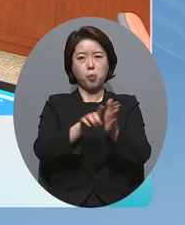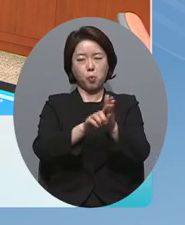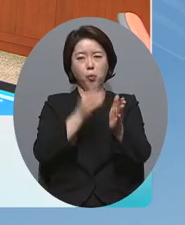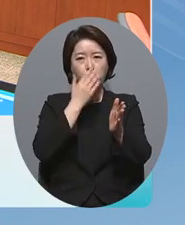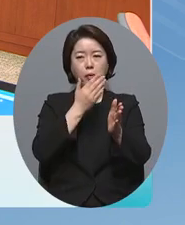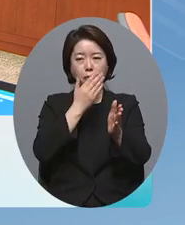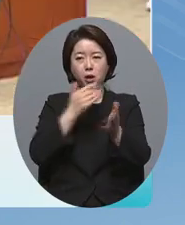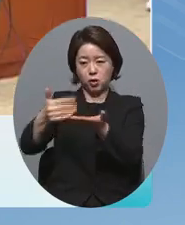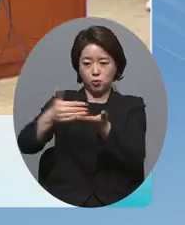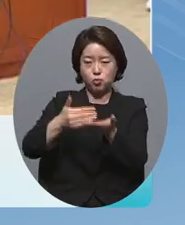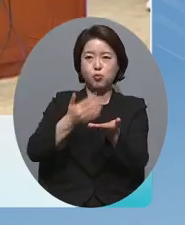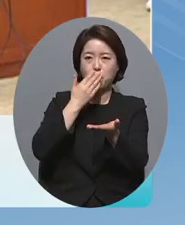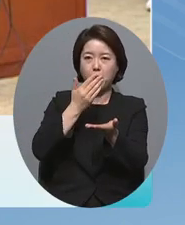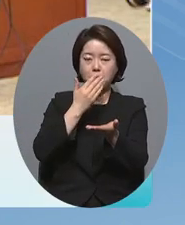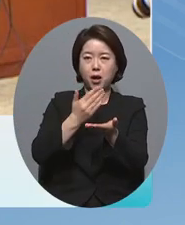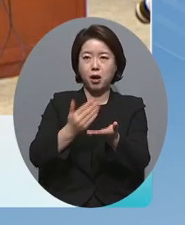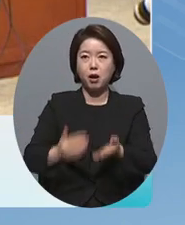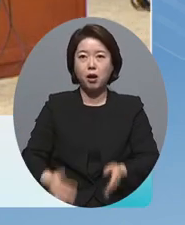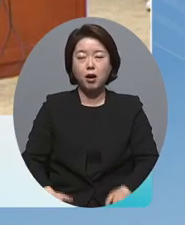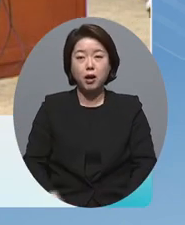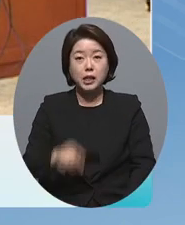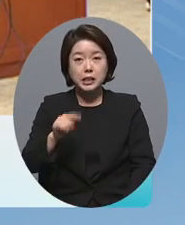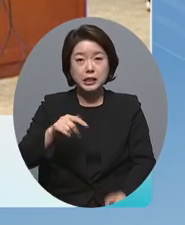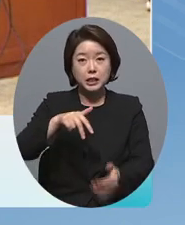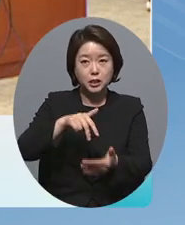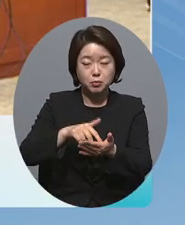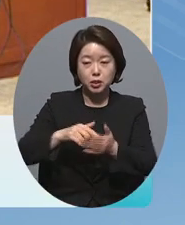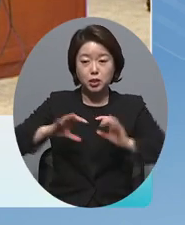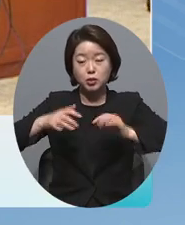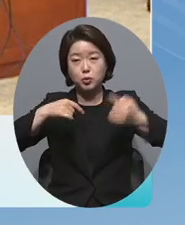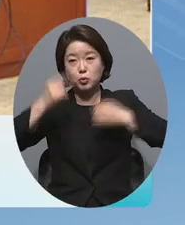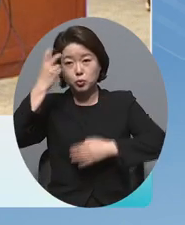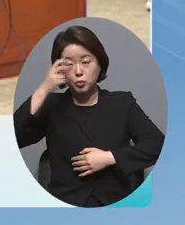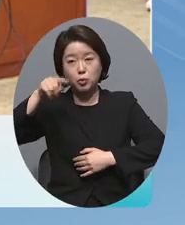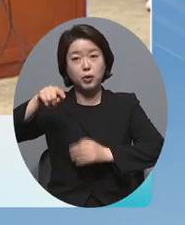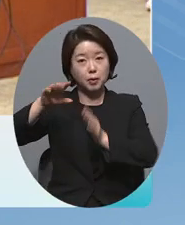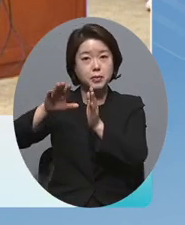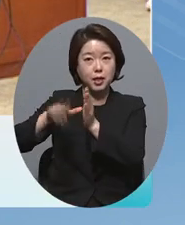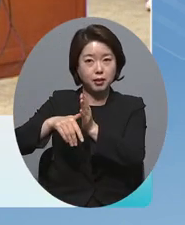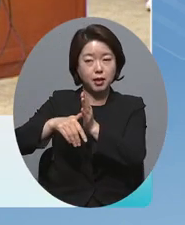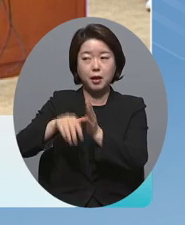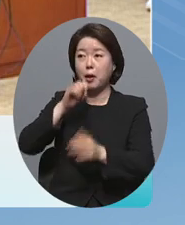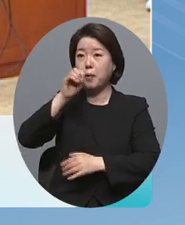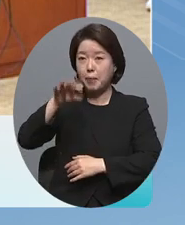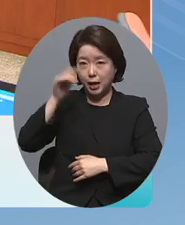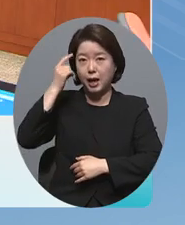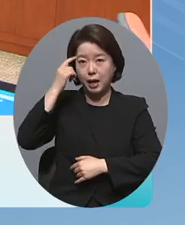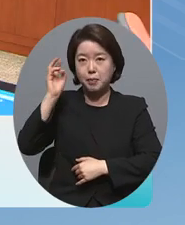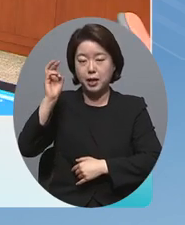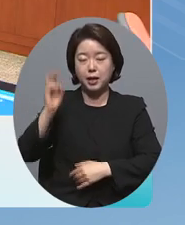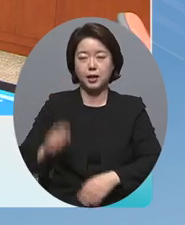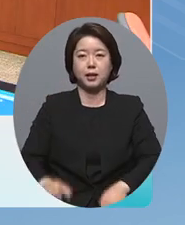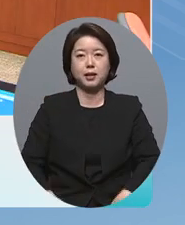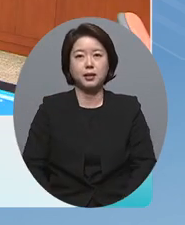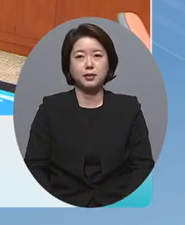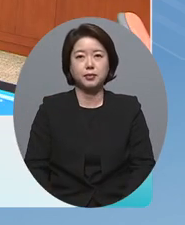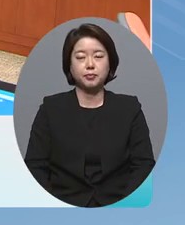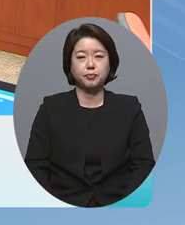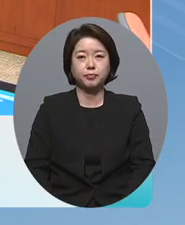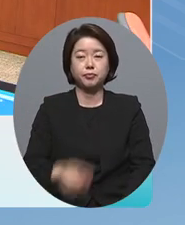가능성이 높다라는 그 차원에서 국정감사에서 언급을 한 것 같은데요. 저는 뭐 이 부분은